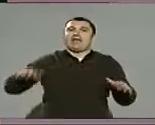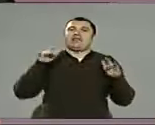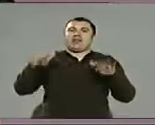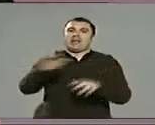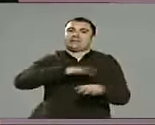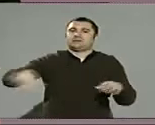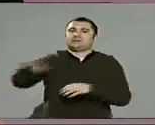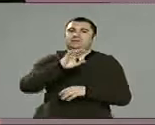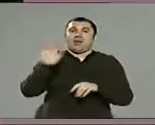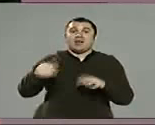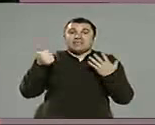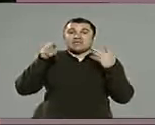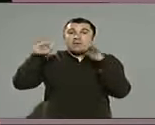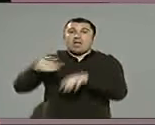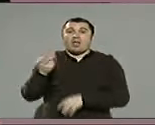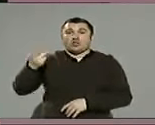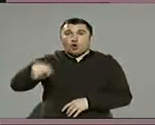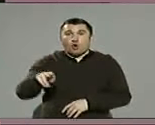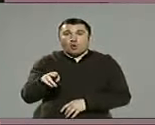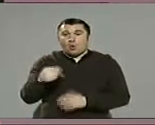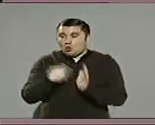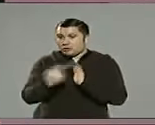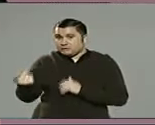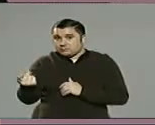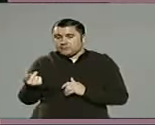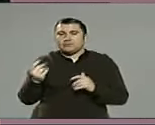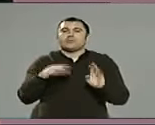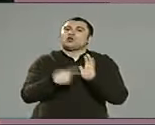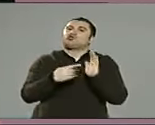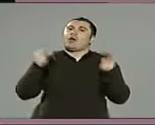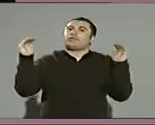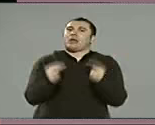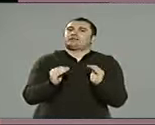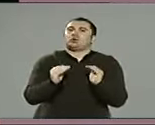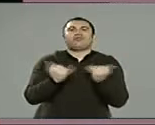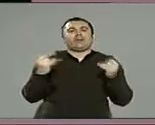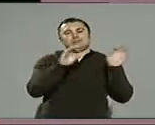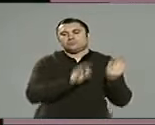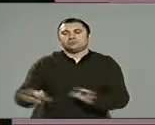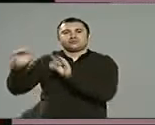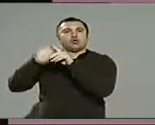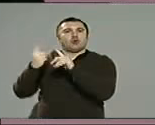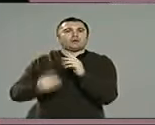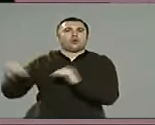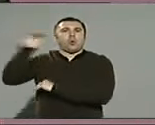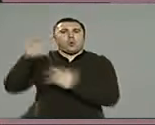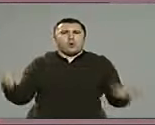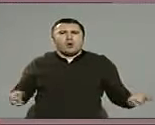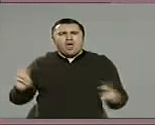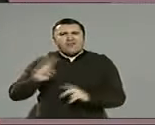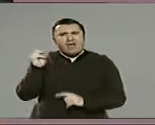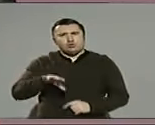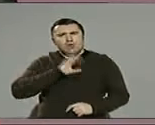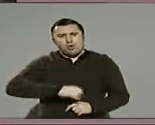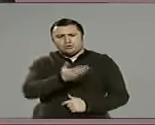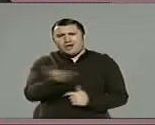Nein, Steuerentlastungen auf Pump werden immer nur durch höhere Schulden bezahlt. Und am Ende sind es die Bürgerinnen und Bürger selbst,